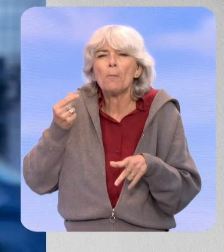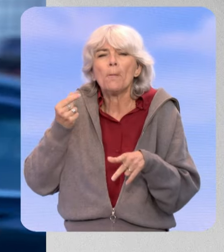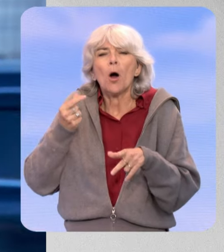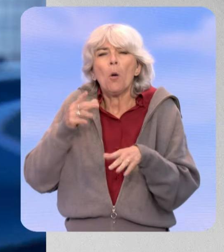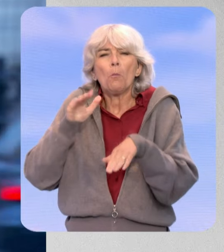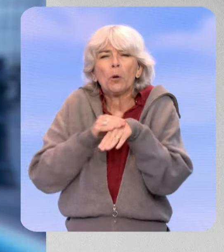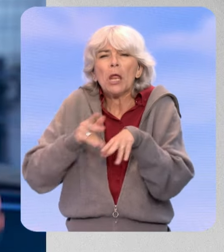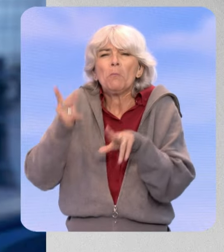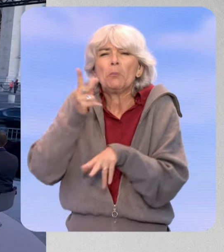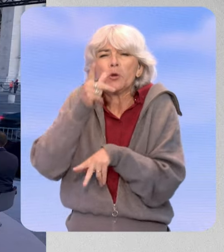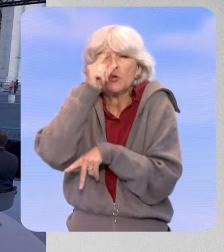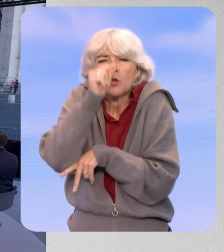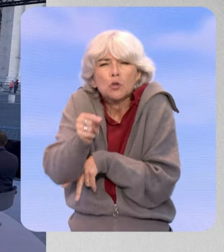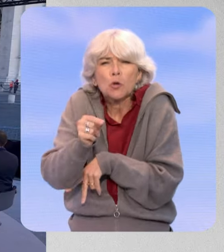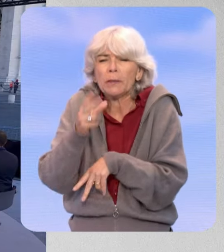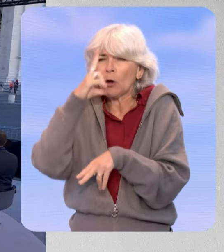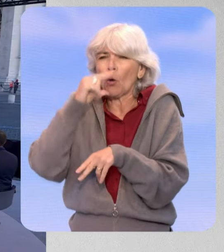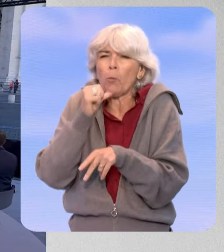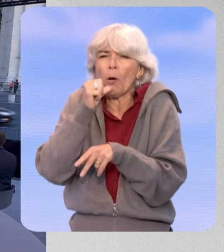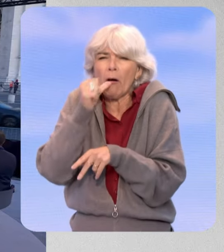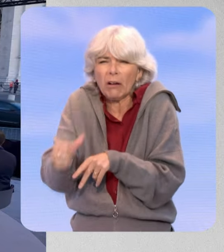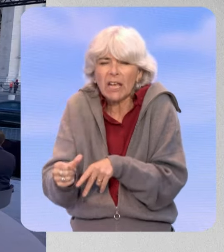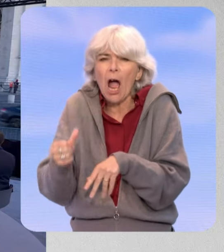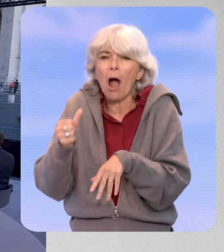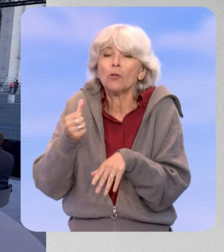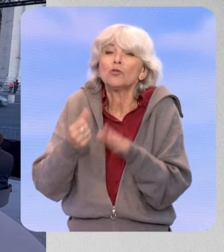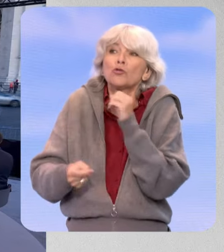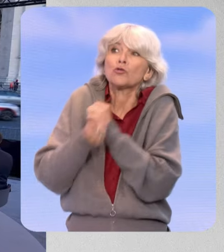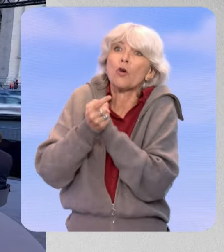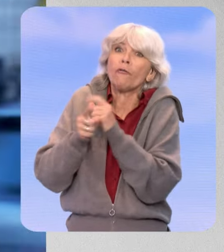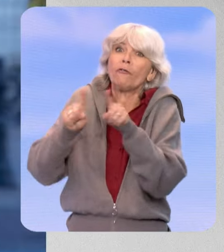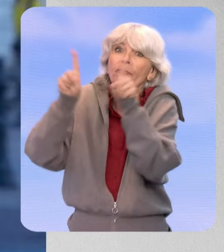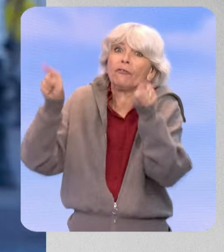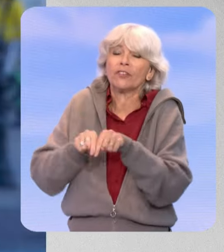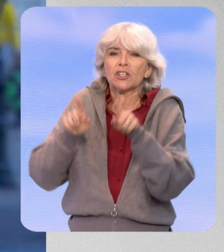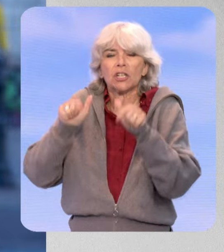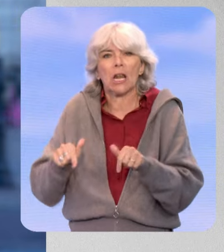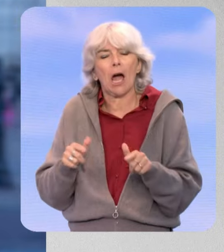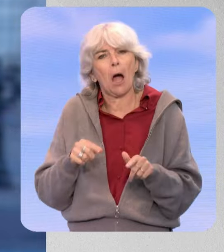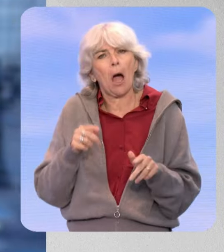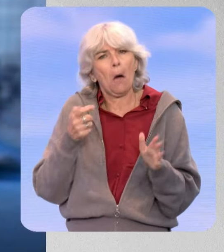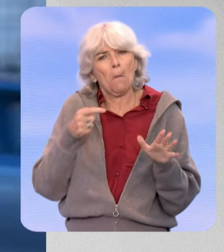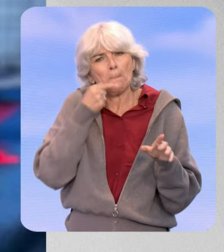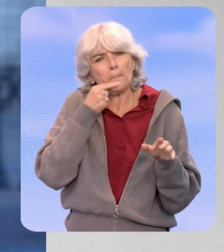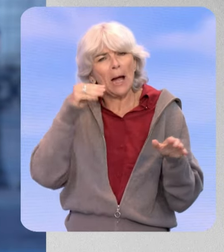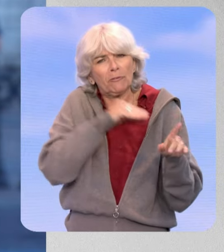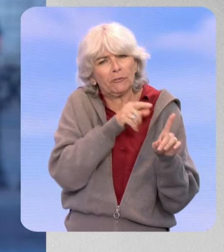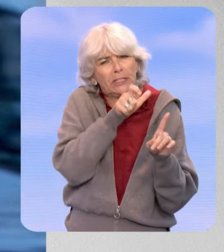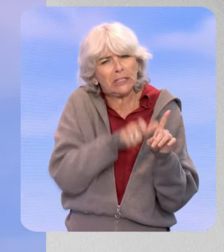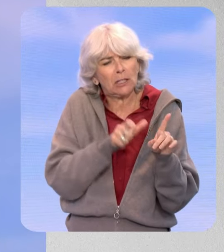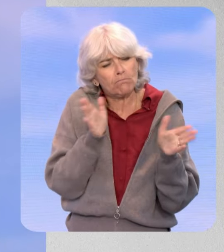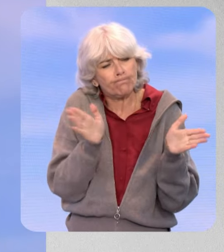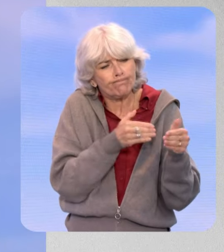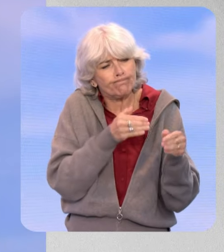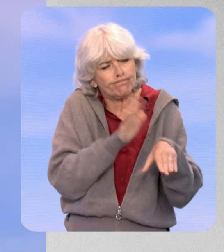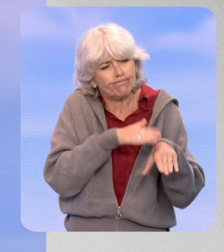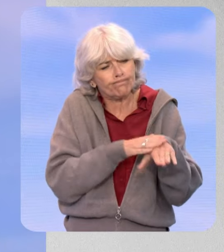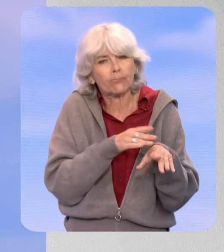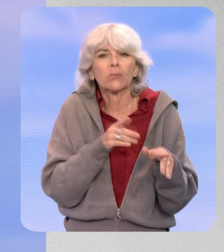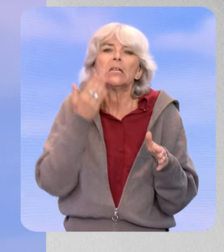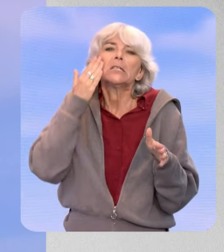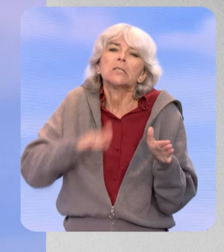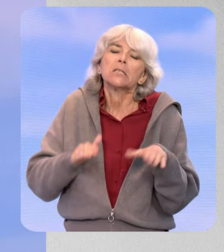stupides, ne comprenant rien en dehors d'une fiche. Fin de citation. Il a parlé un peu vite, Monsieur Tanguy, il y a eu un recadrage ? Écoutez, vous savez